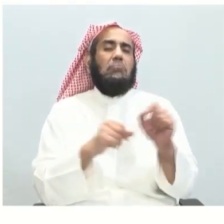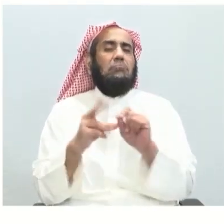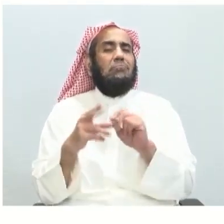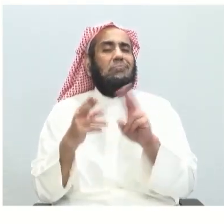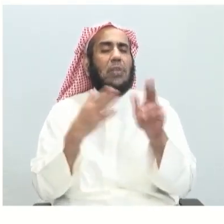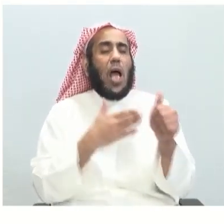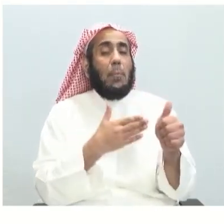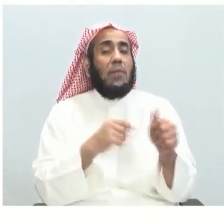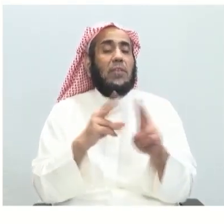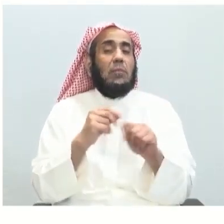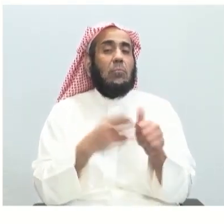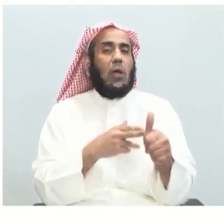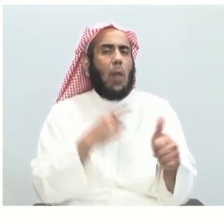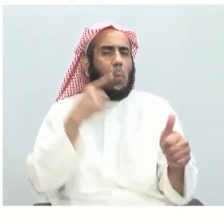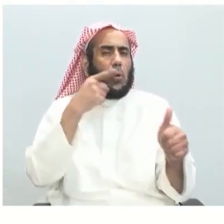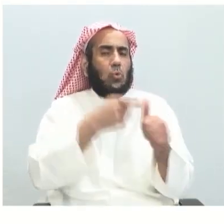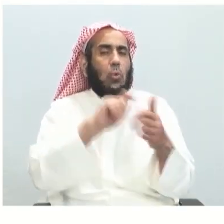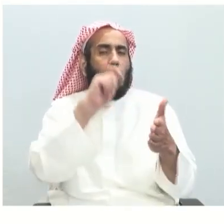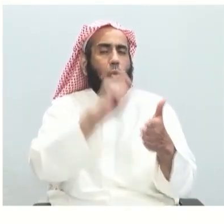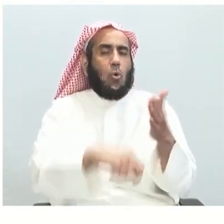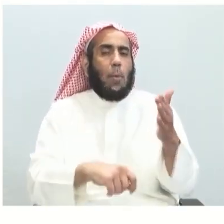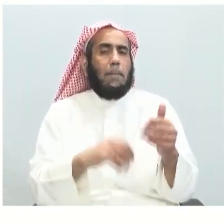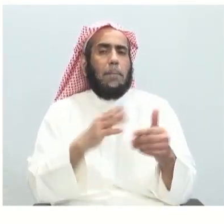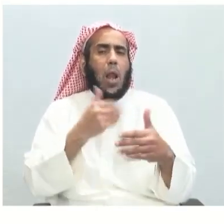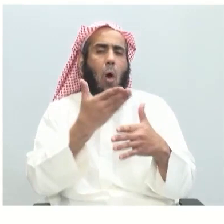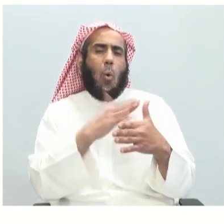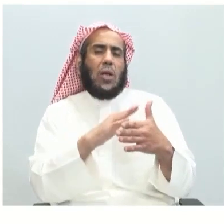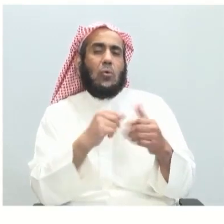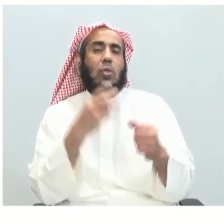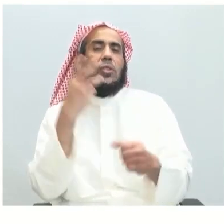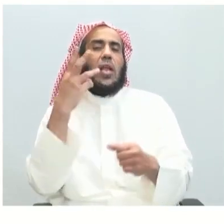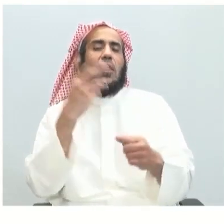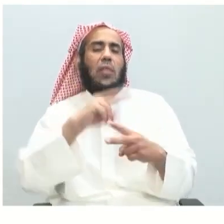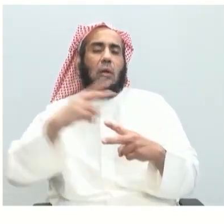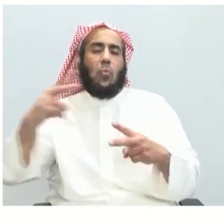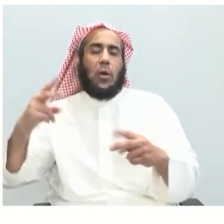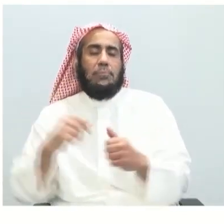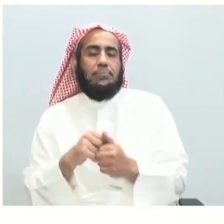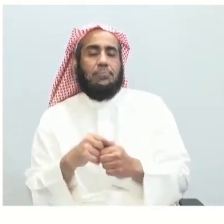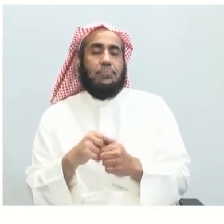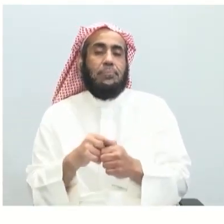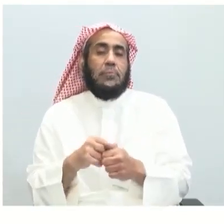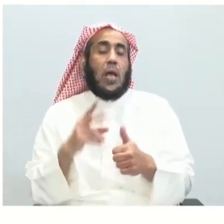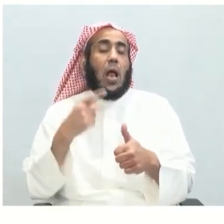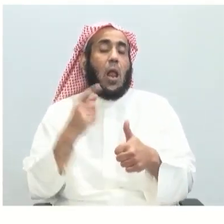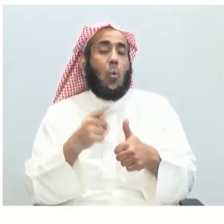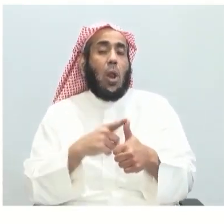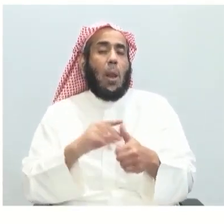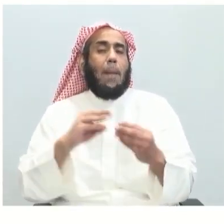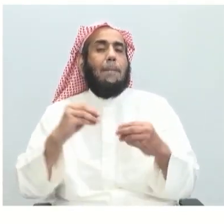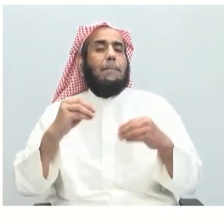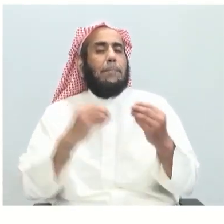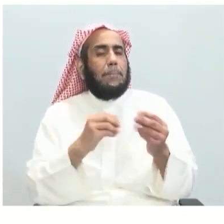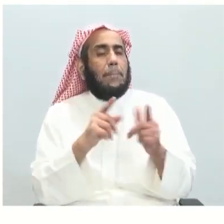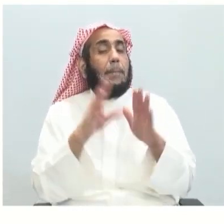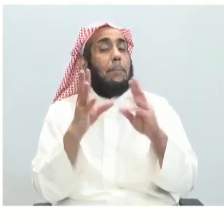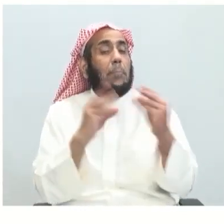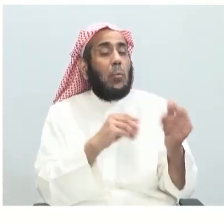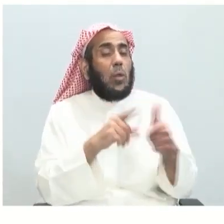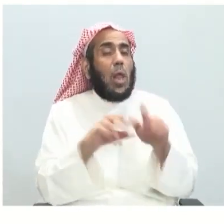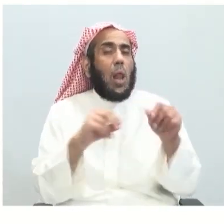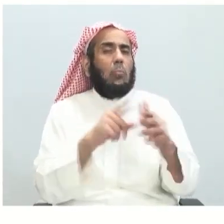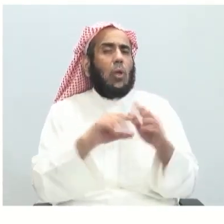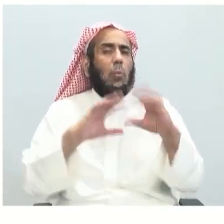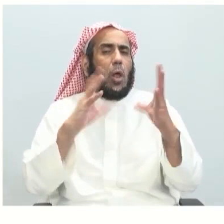في تعريفه والتابع المقصود بالحكم بلا واسطه وهو ثلاثه انواع هو ثلاثه انواع النوع الاول بدل مطابق بين قوسين